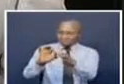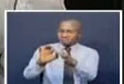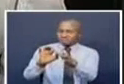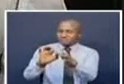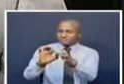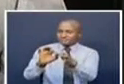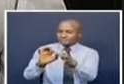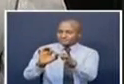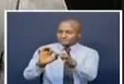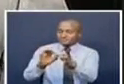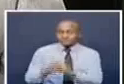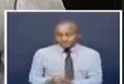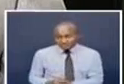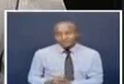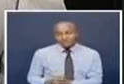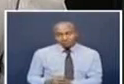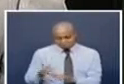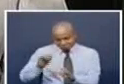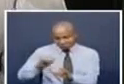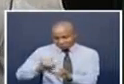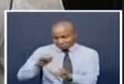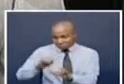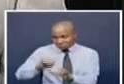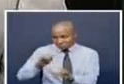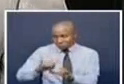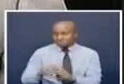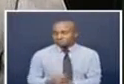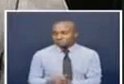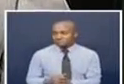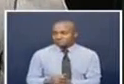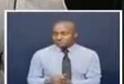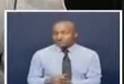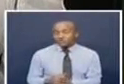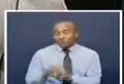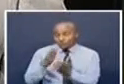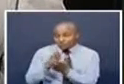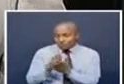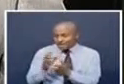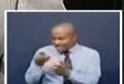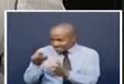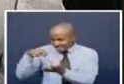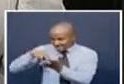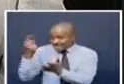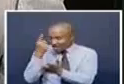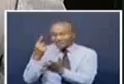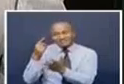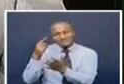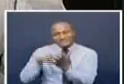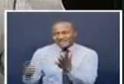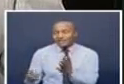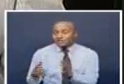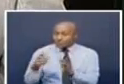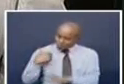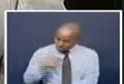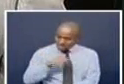hawa waendelee kubaki kwa chama ama waende peke yao. Na kwenda peke yao pia wameshindwa pia. Kwa hivyo chama chetu cha